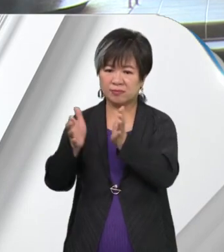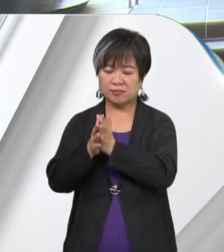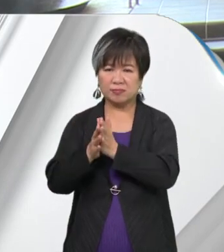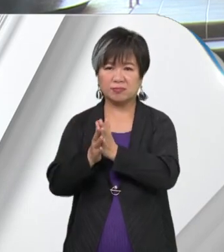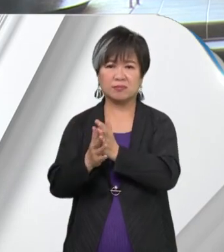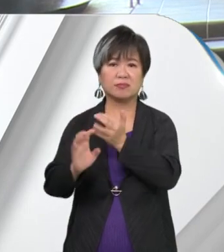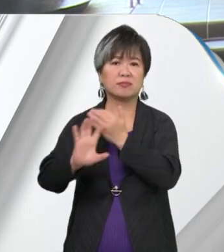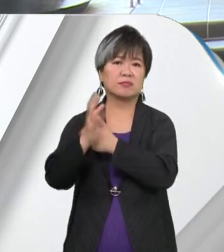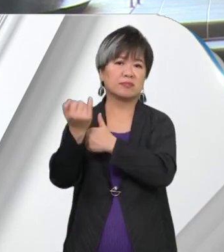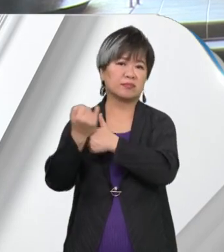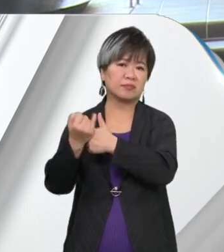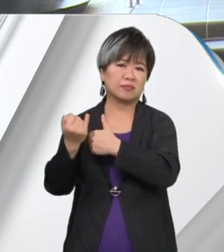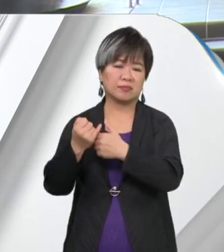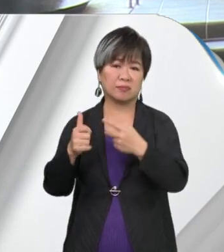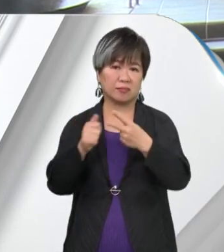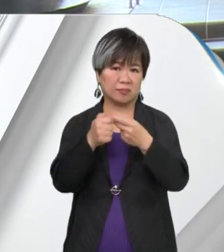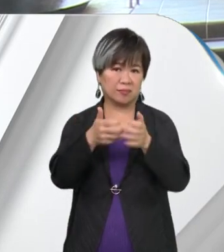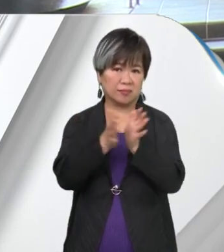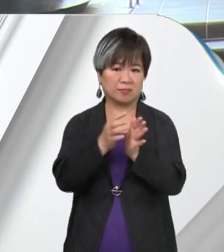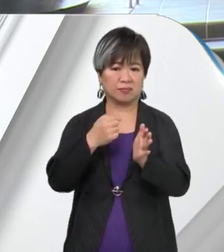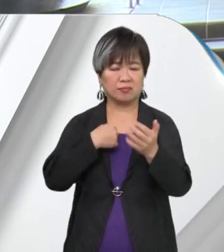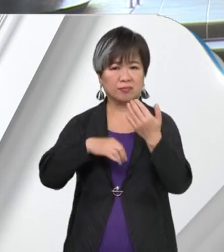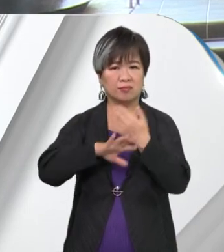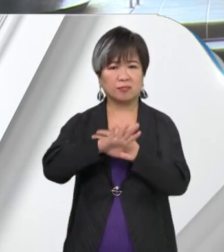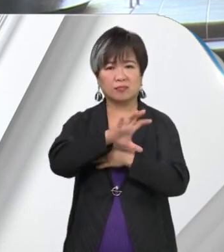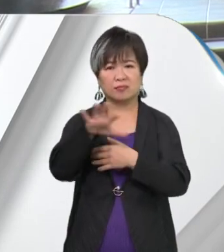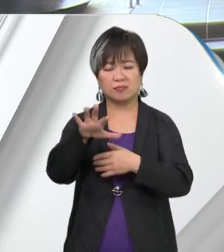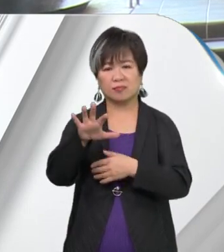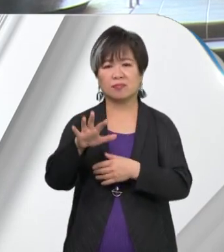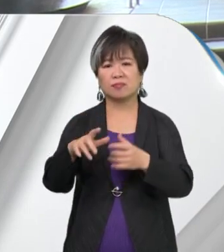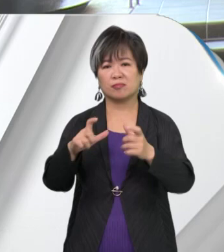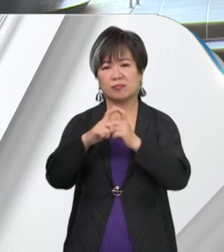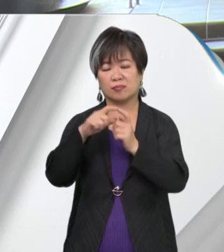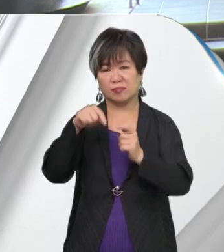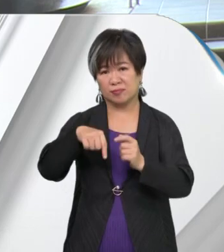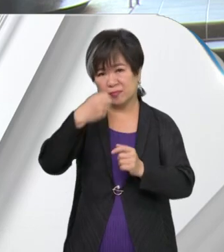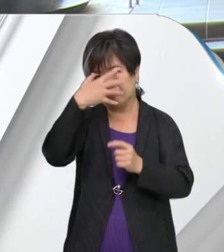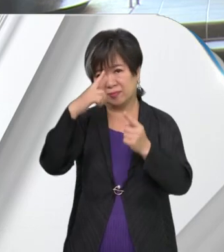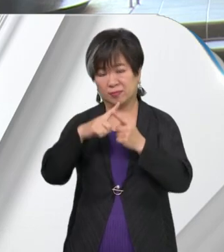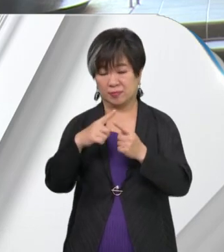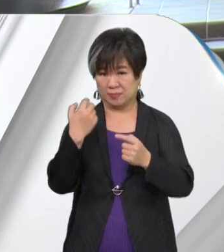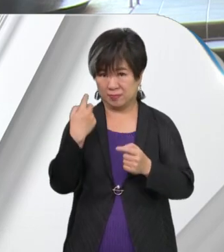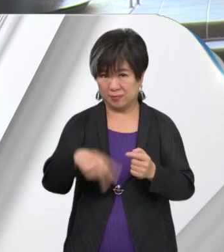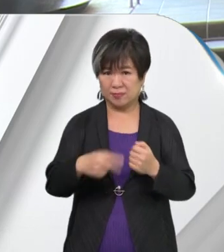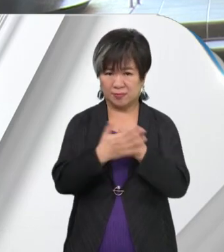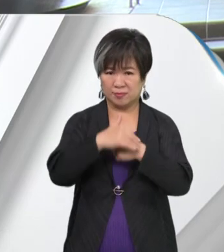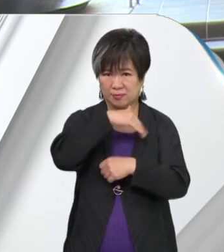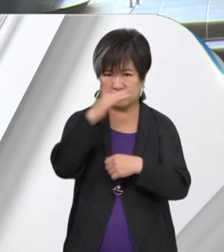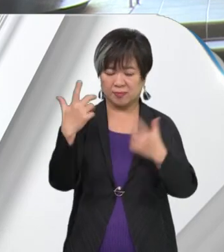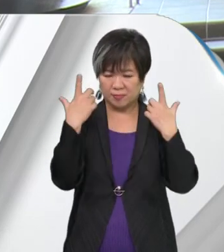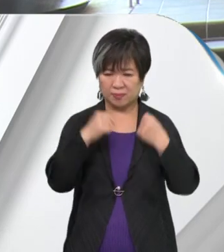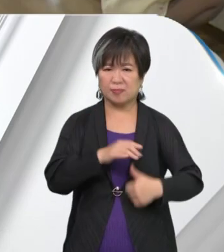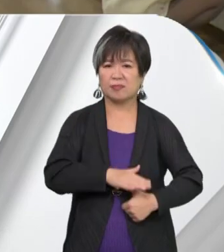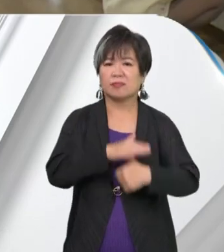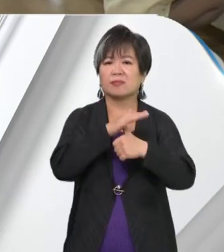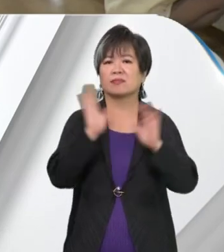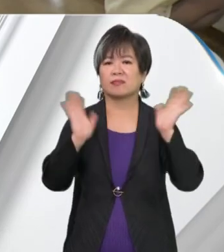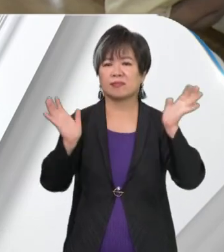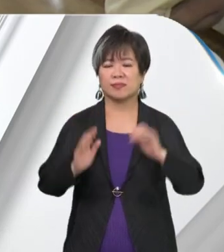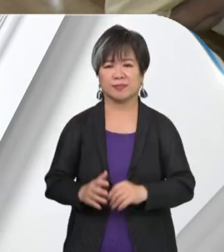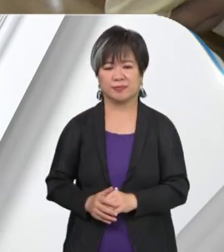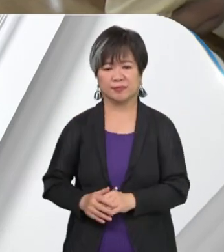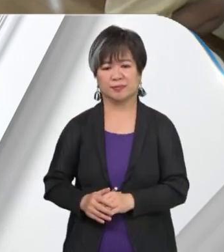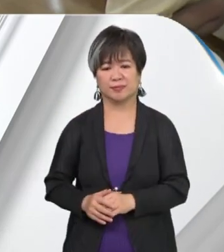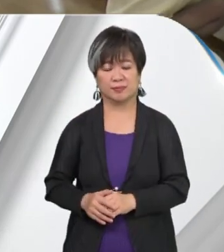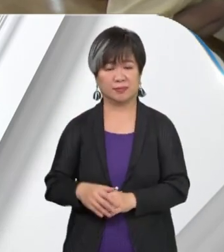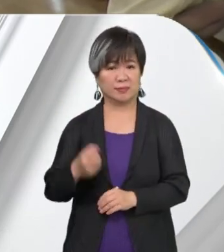姐妹，一部分可能像我一样是从其他地方来的入乡青年，然后一部分可能都是宝山乡的在地的青年的孩子。 新